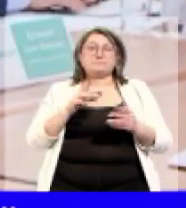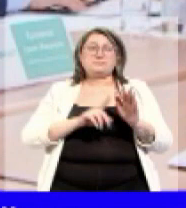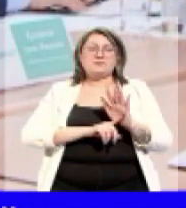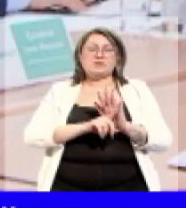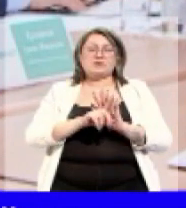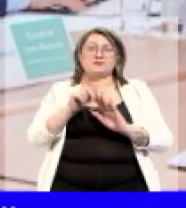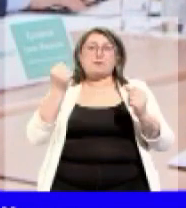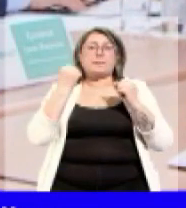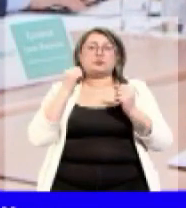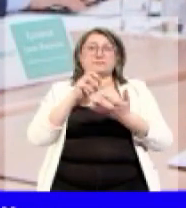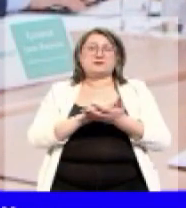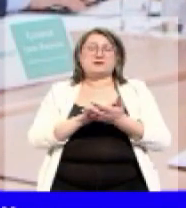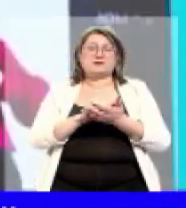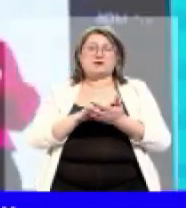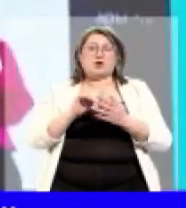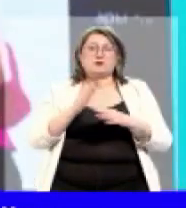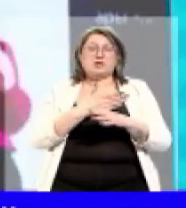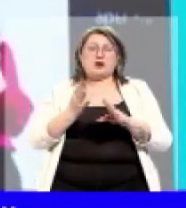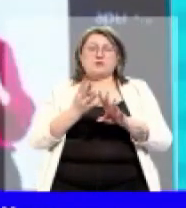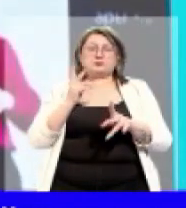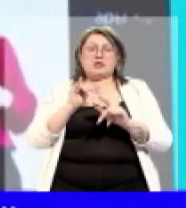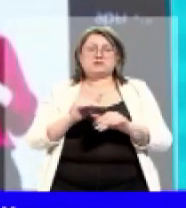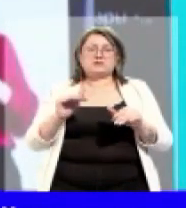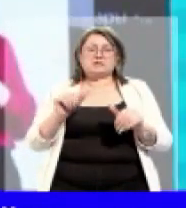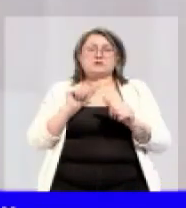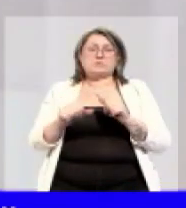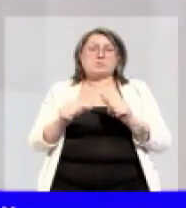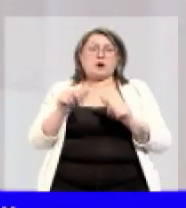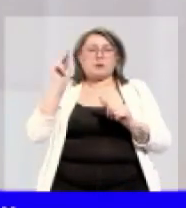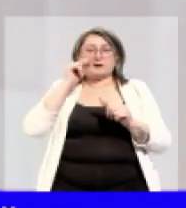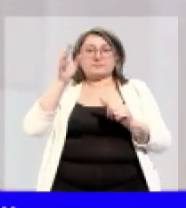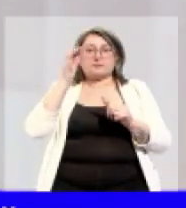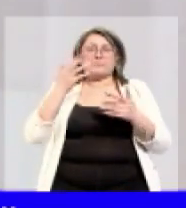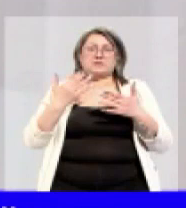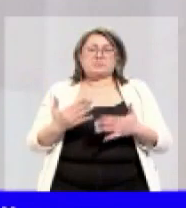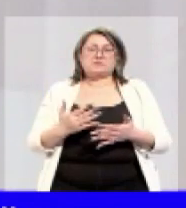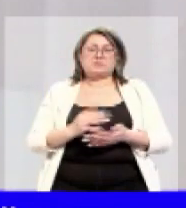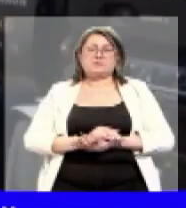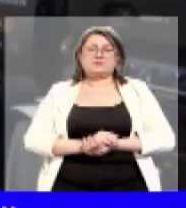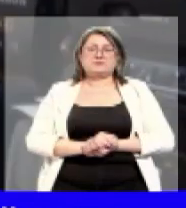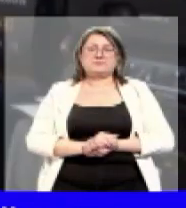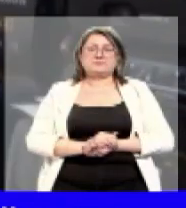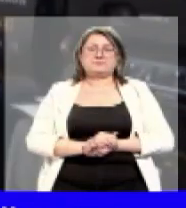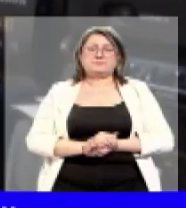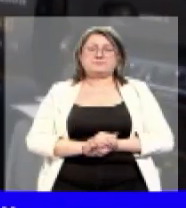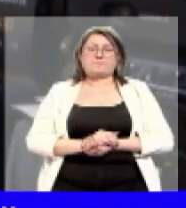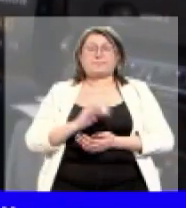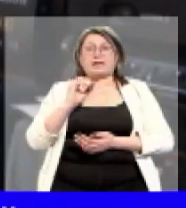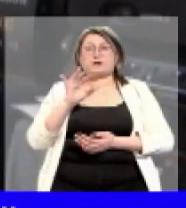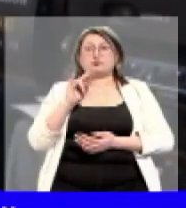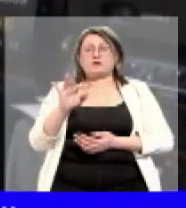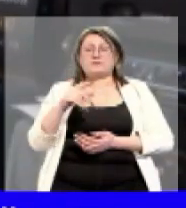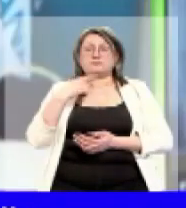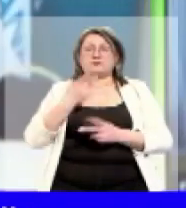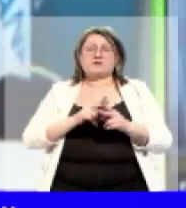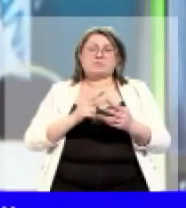арналған ваучерлермен жеке кезек енгізуді ұсынды. Ерлан Қошанов бұл бағытта әрдайым қолдау болатынын айтты. Мәселен, былтыр 8